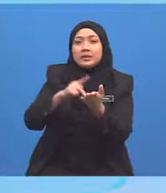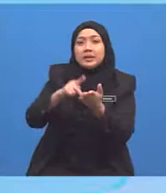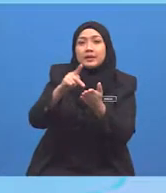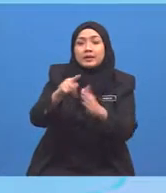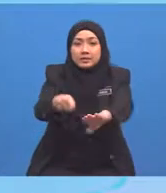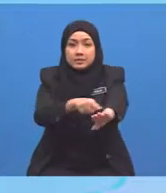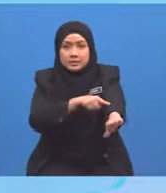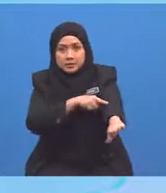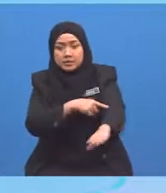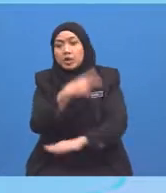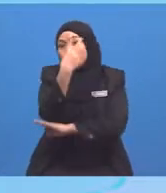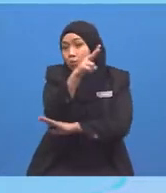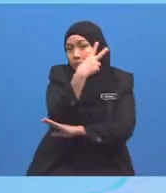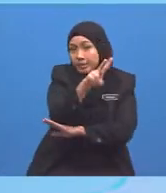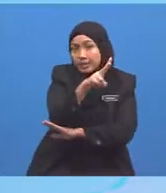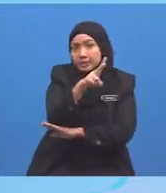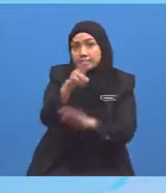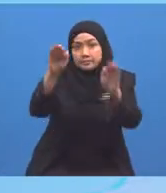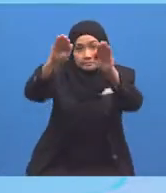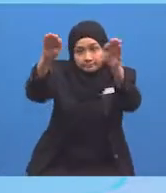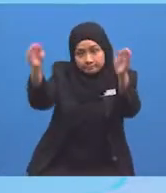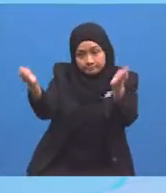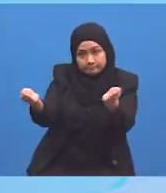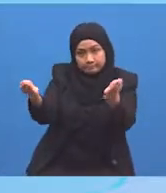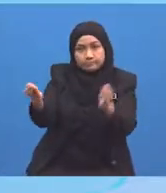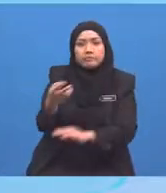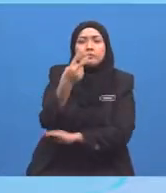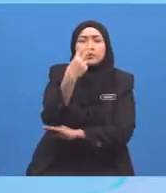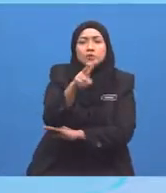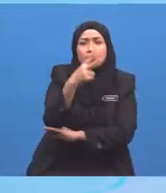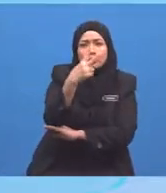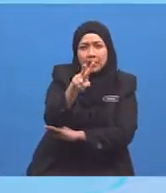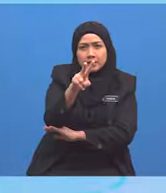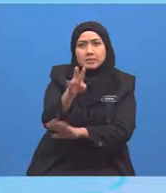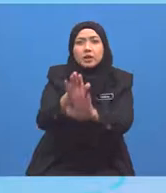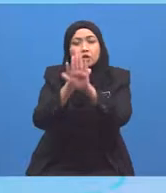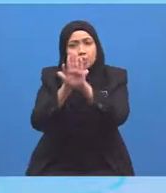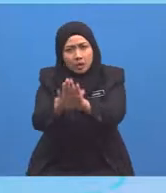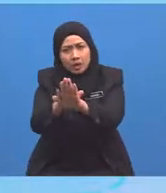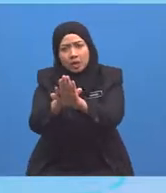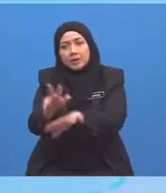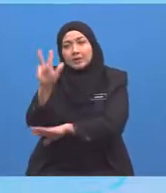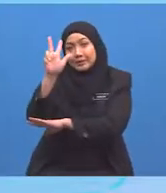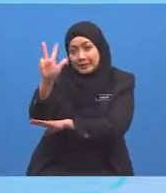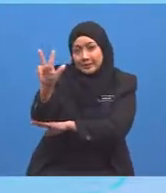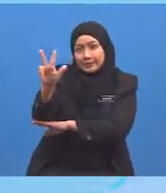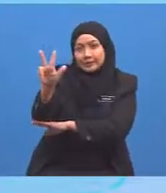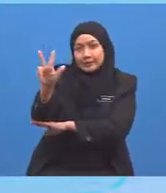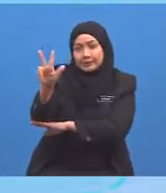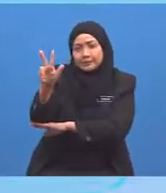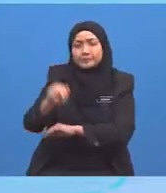adalah bersamaan dengan 12. Bagi mencari bilangan